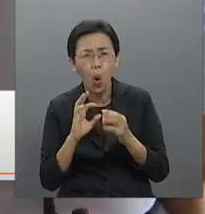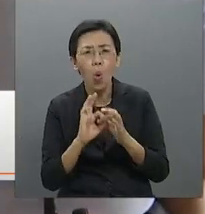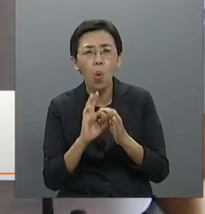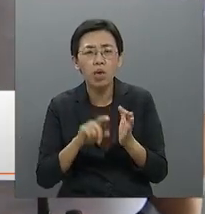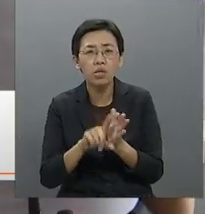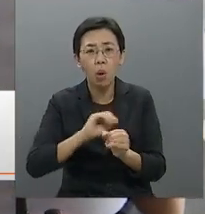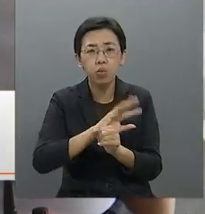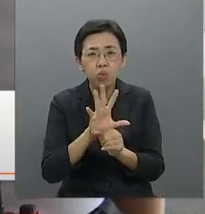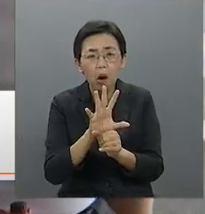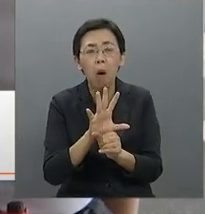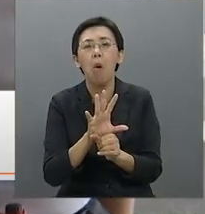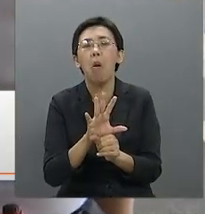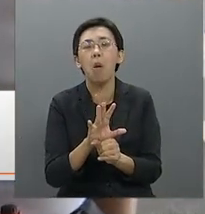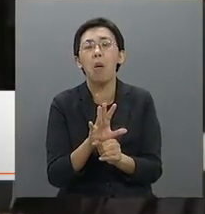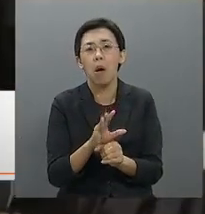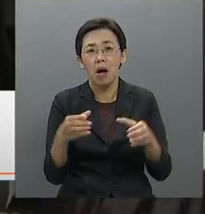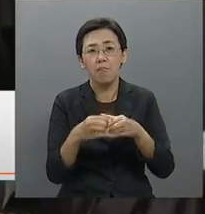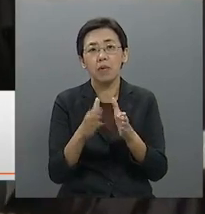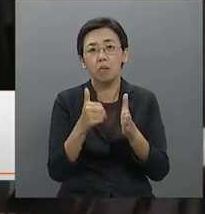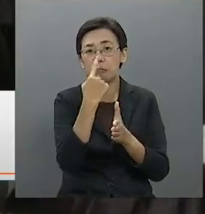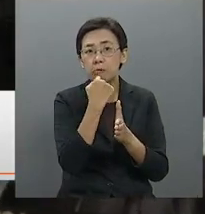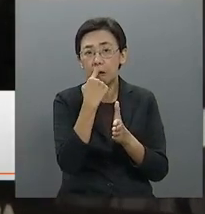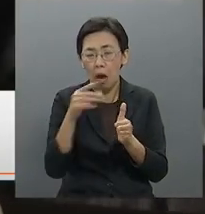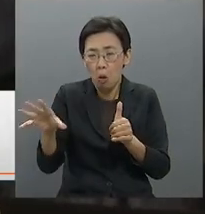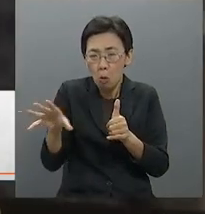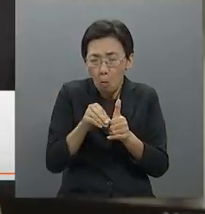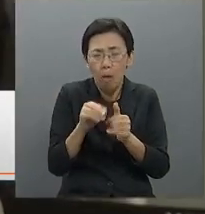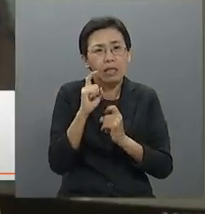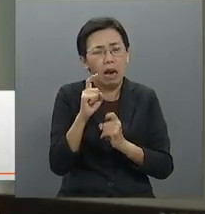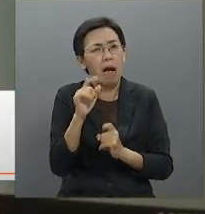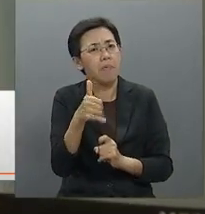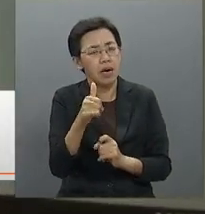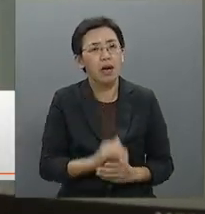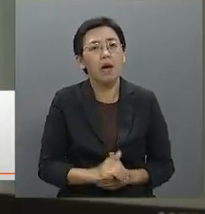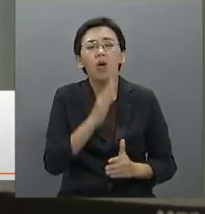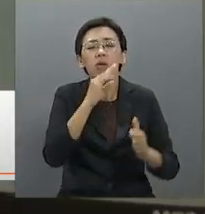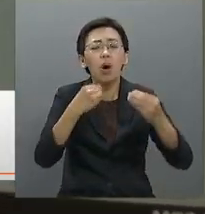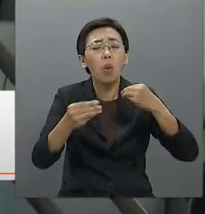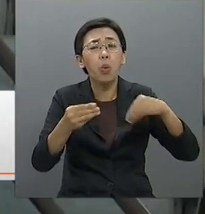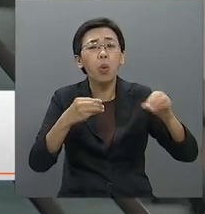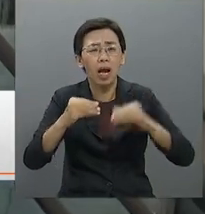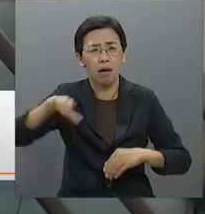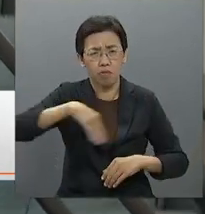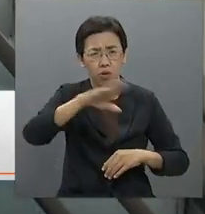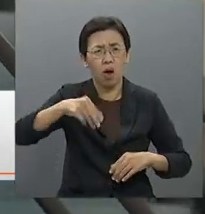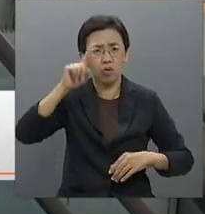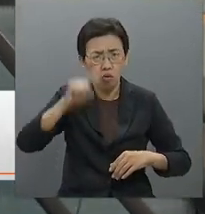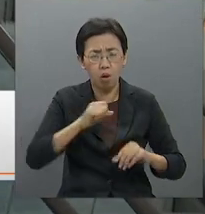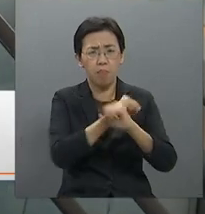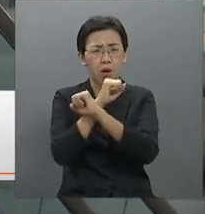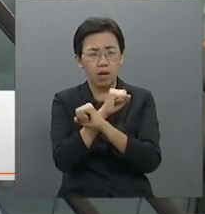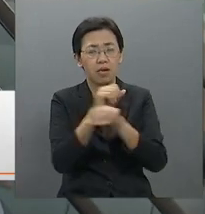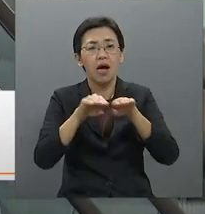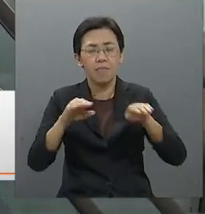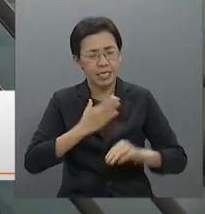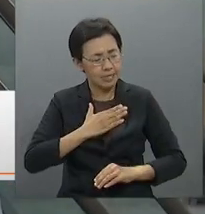กลุมสีแดง หรอวามความเสียงสูงทั้งหมดยิงผ่อนคลายให้เรามากยงขึ้ เรายิ่งตองมีมาตรฐานกับตัวเองมาก